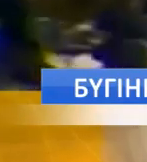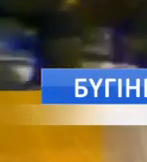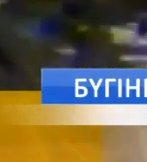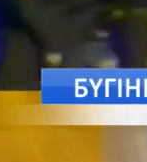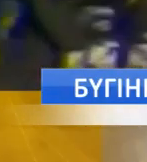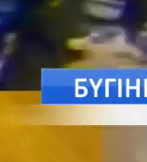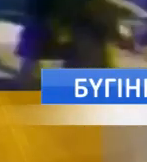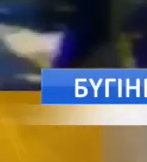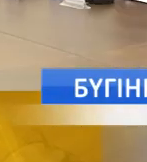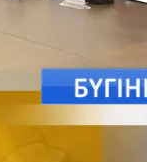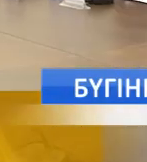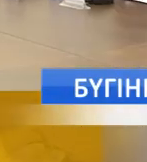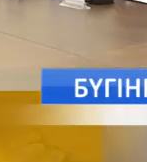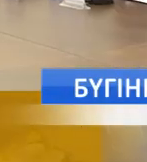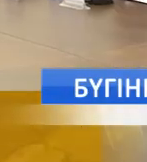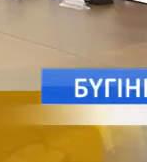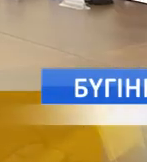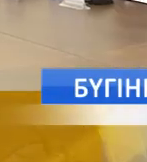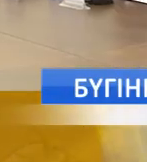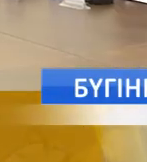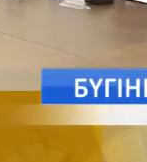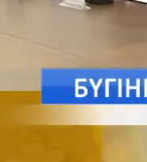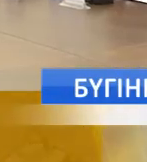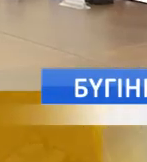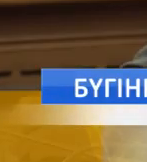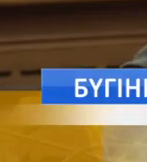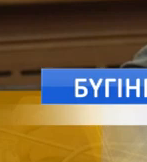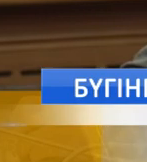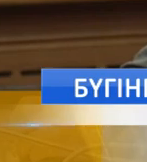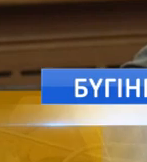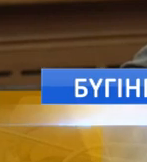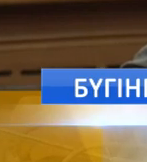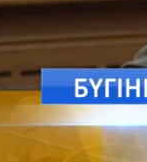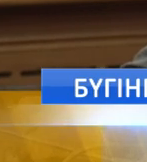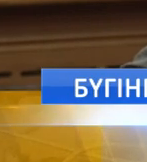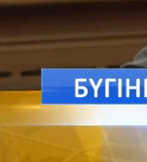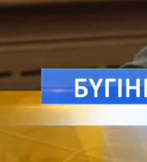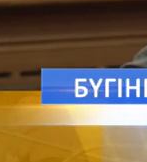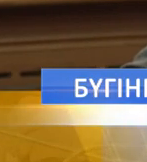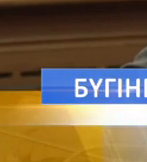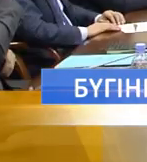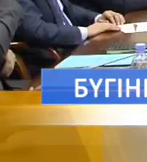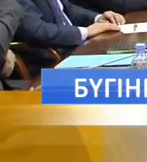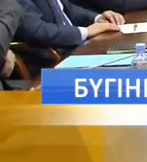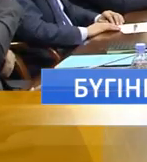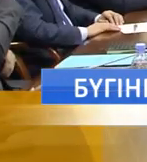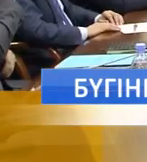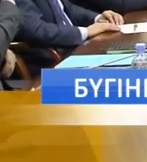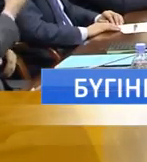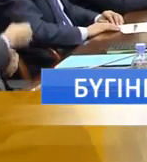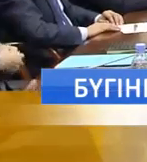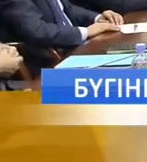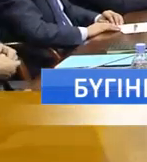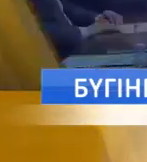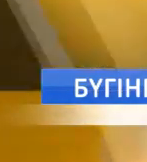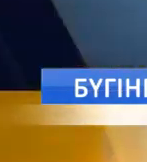Желтоқсан көтерілісіне 32 жыл. Облыстық әкімдікте кеңес үкіметінің солақай саясатына қарсы шығып, қазақ мүддесін қорғаған қайсар жандарға құрмет